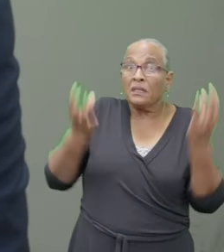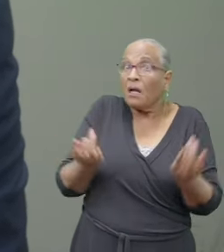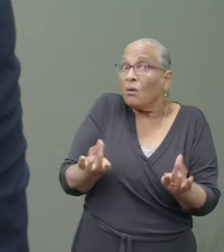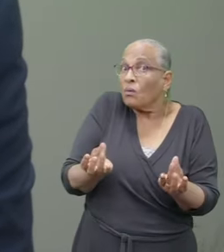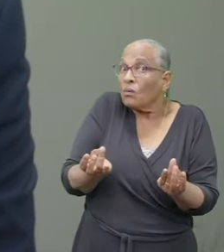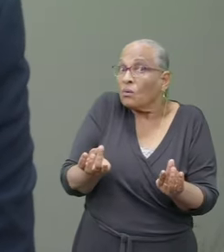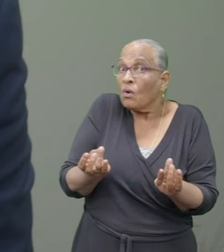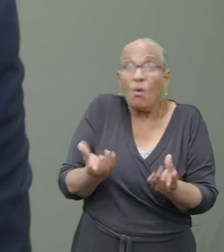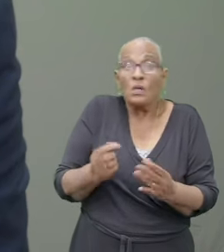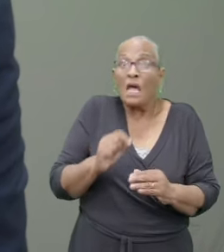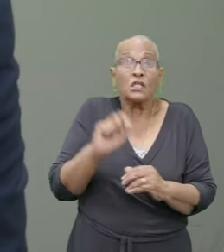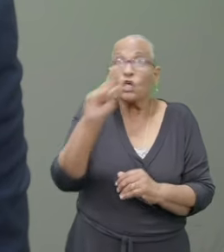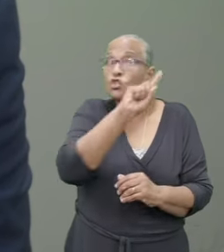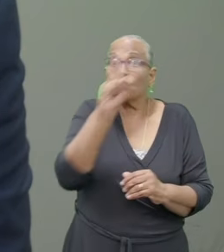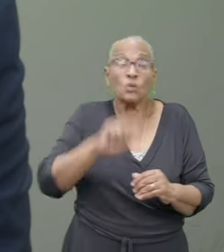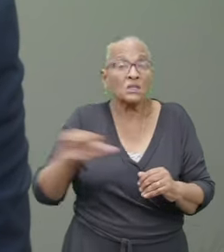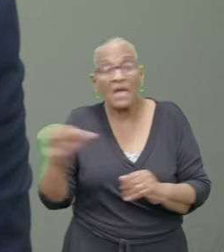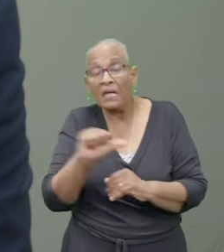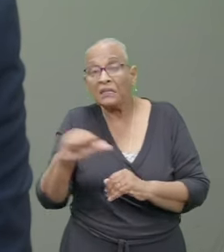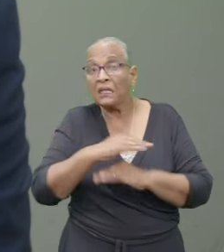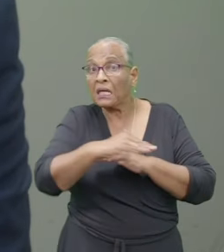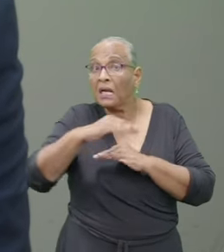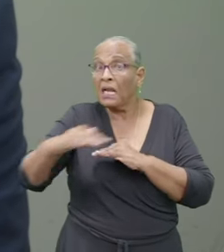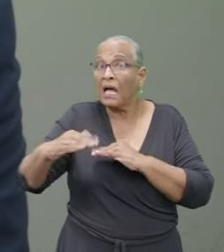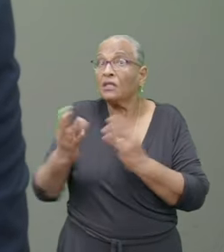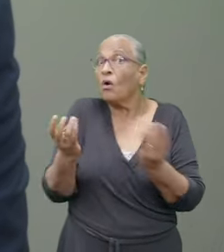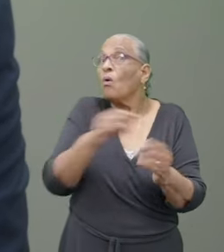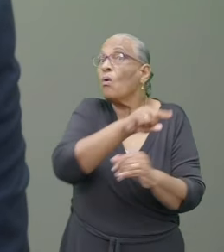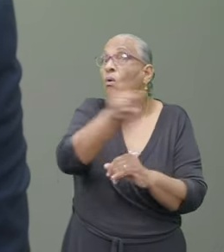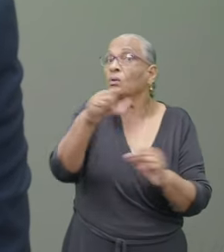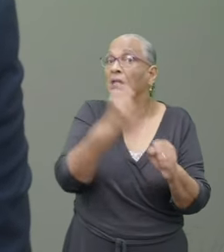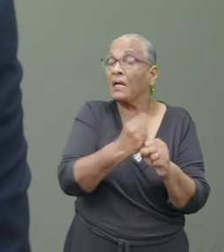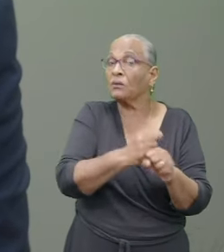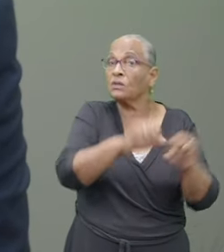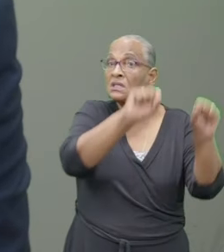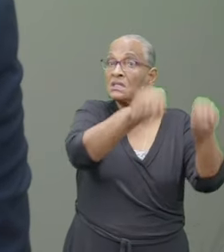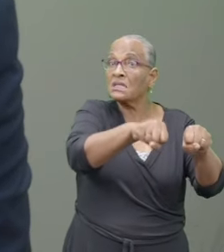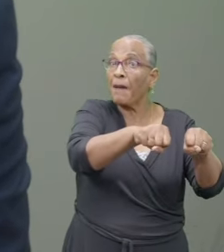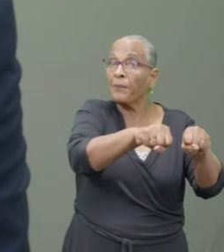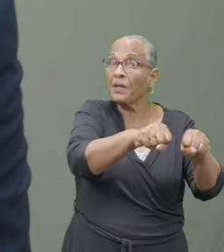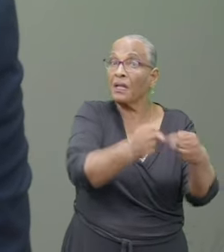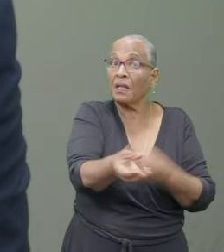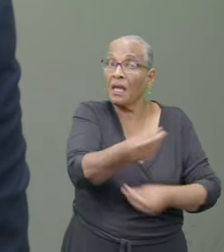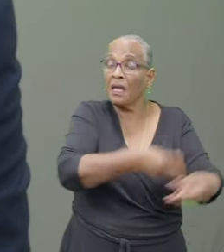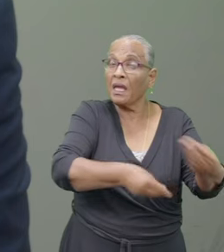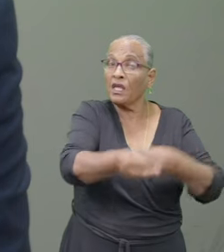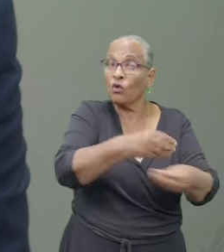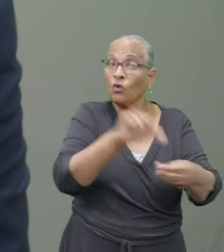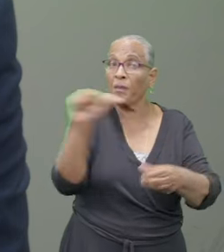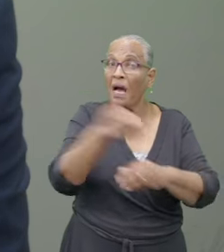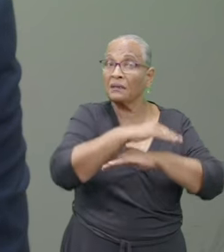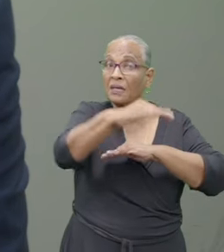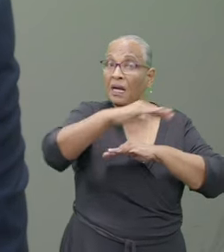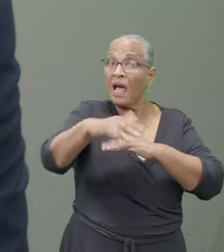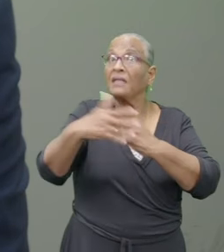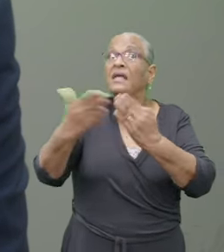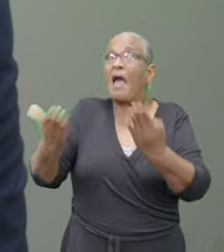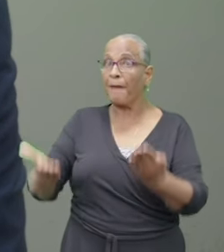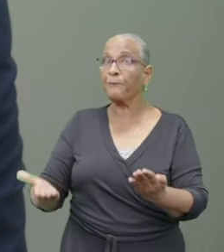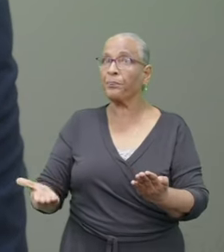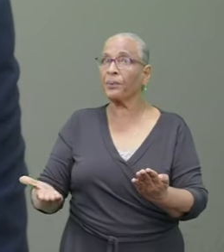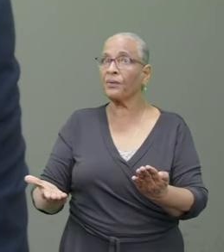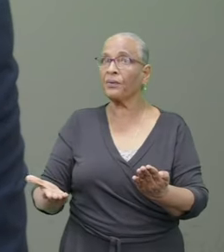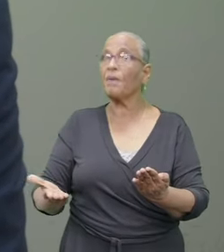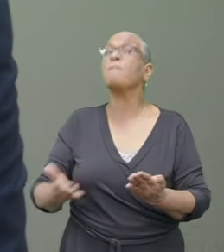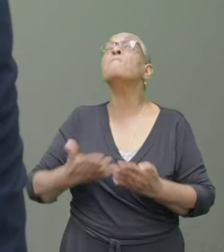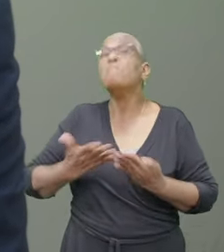dan Zwitserland, hoe doen landen waar er stabiele economieën zijn, bloeiende ontwikkelingen zijn, die ook te maken hebben